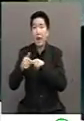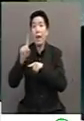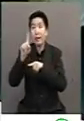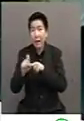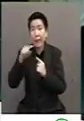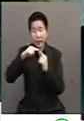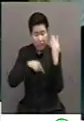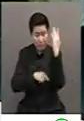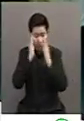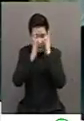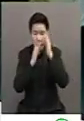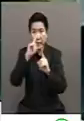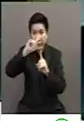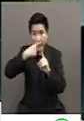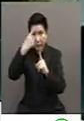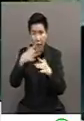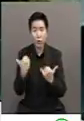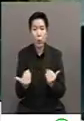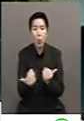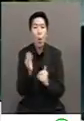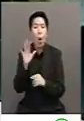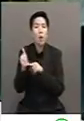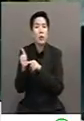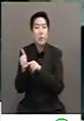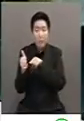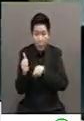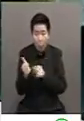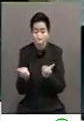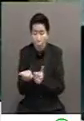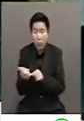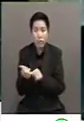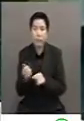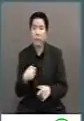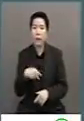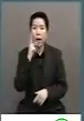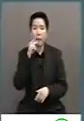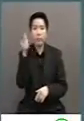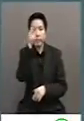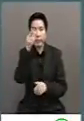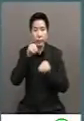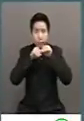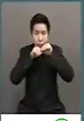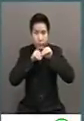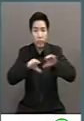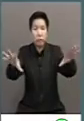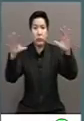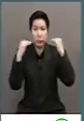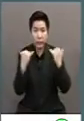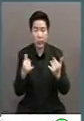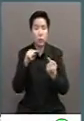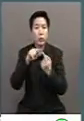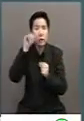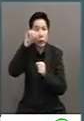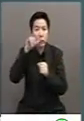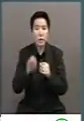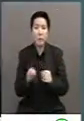แล้วล่าสุดมีความเคลื่อนไหวสำคัญค่ะเพราะว่าลูกชายแท้ๆของคิมจองนัมออกมาปรากฏตัวในคลิปวิดีโอบน YouTube คลิ